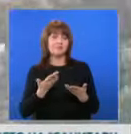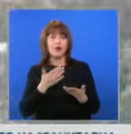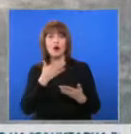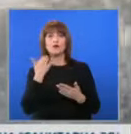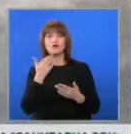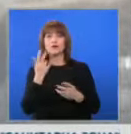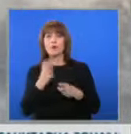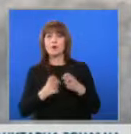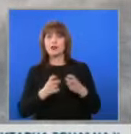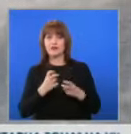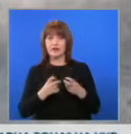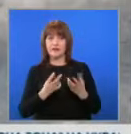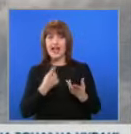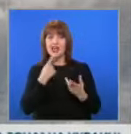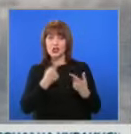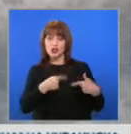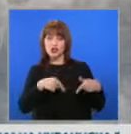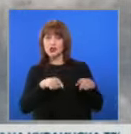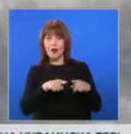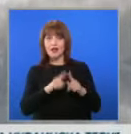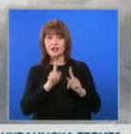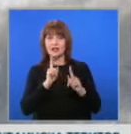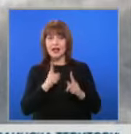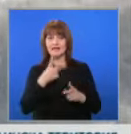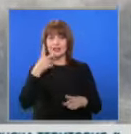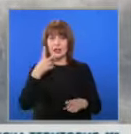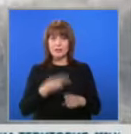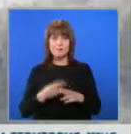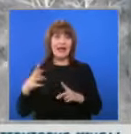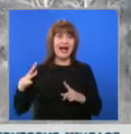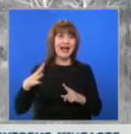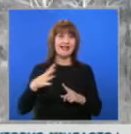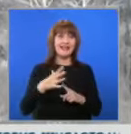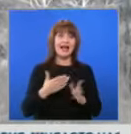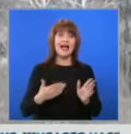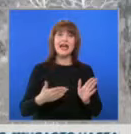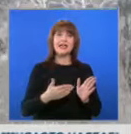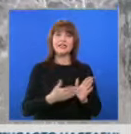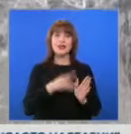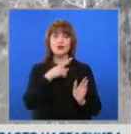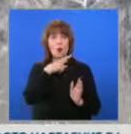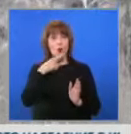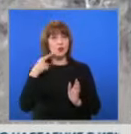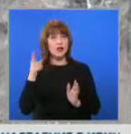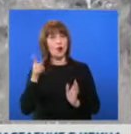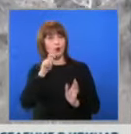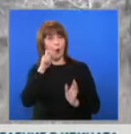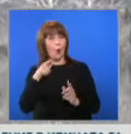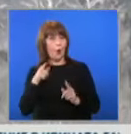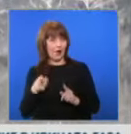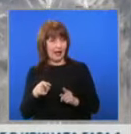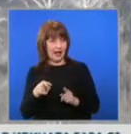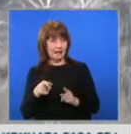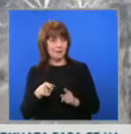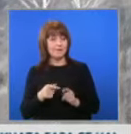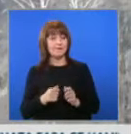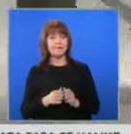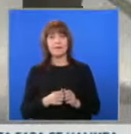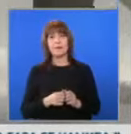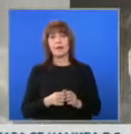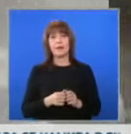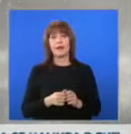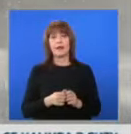производство. Санитарната зона трябва да предотврати атаки срещу Русия от украинска територия, разясни говорителят на Кремъл Дмитрий